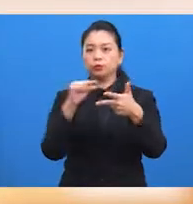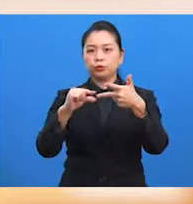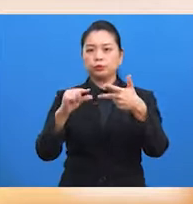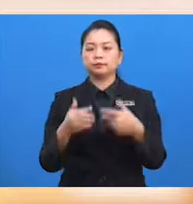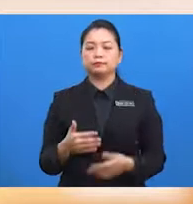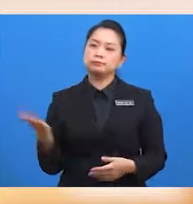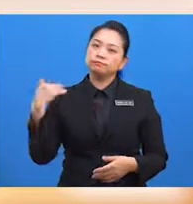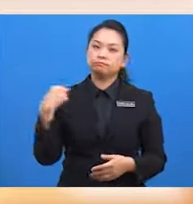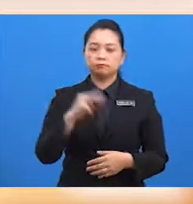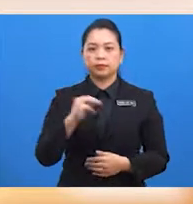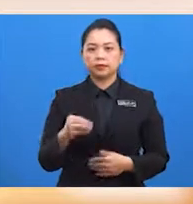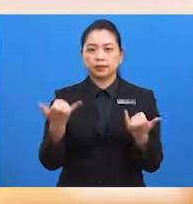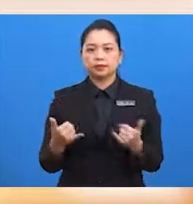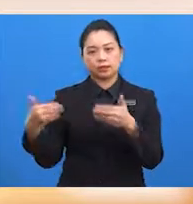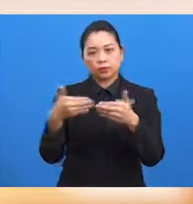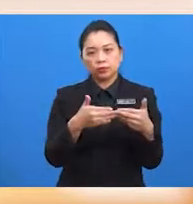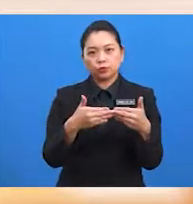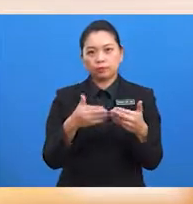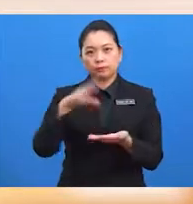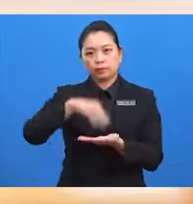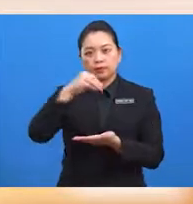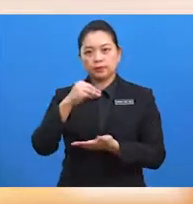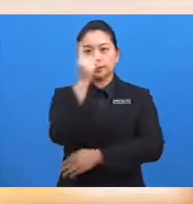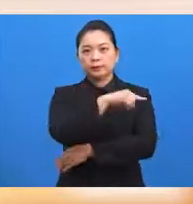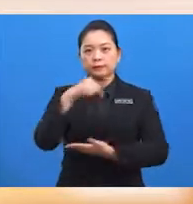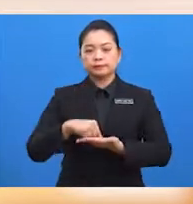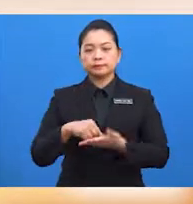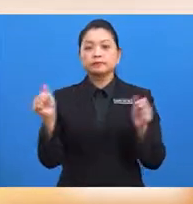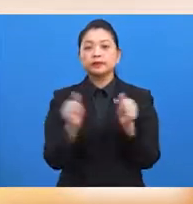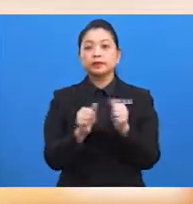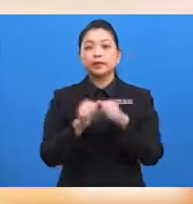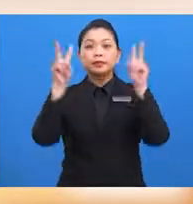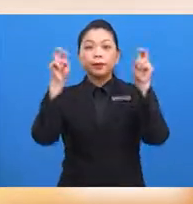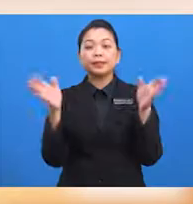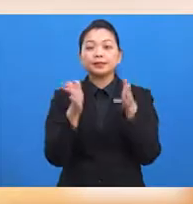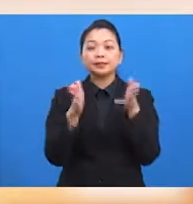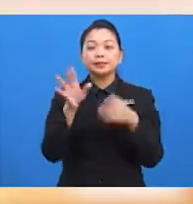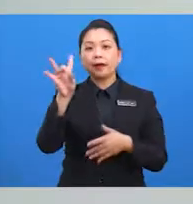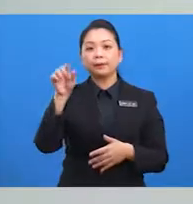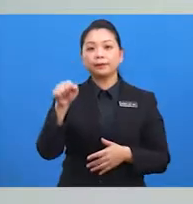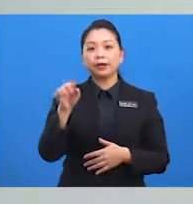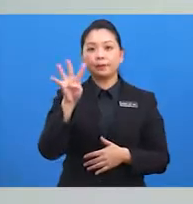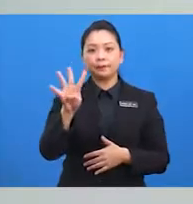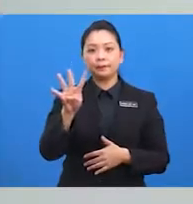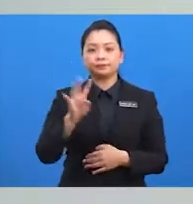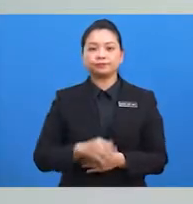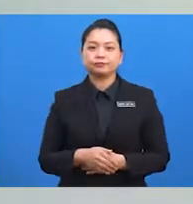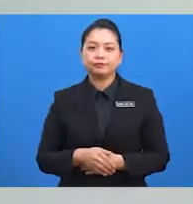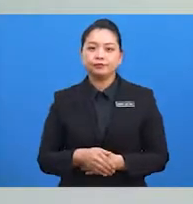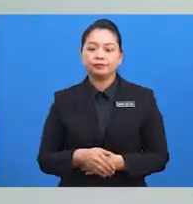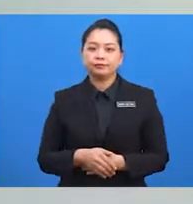Jom murid kita teruskan sesi pengajaran kita dengan subtopik 80-an